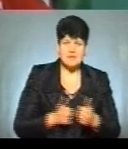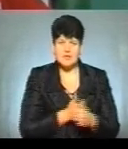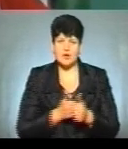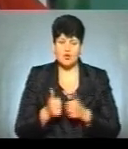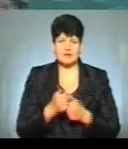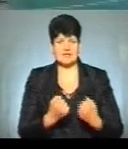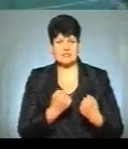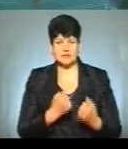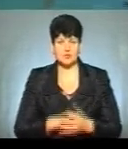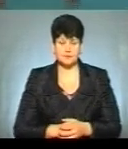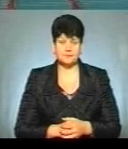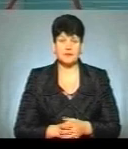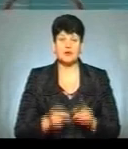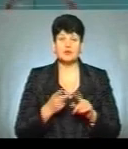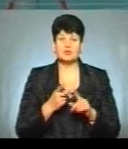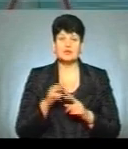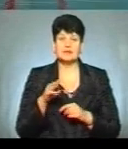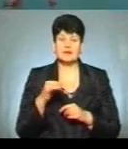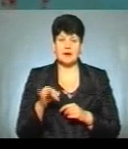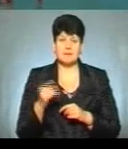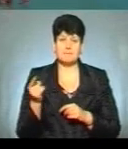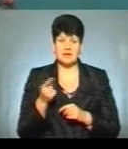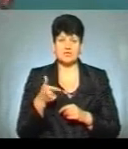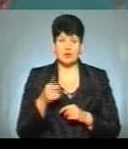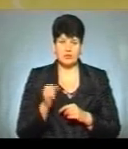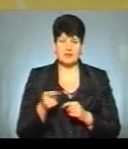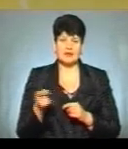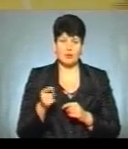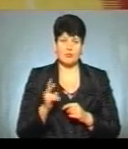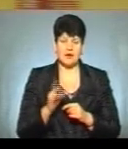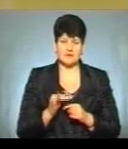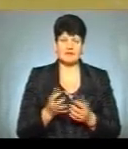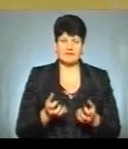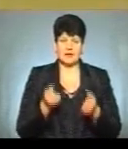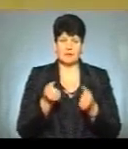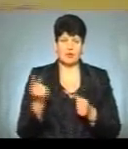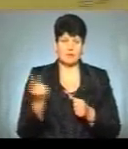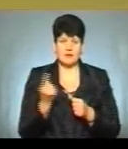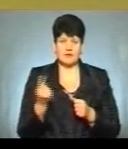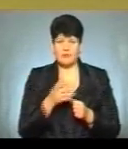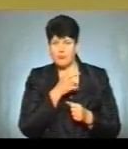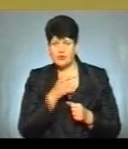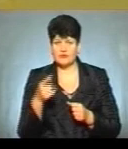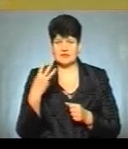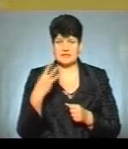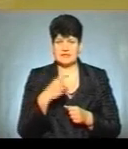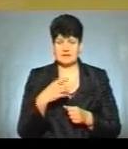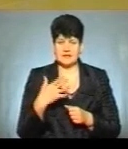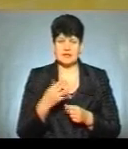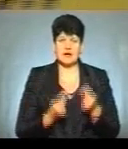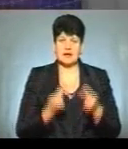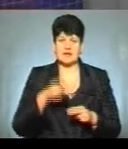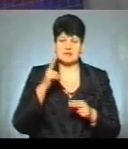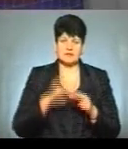над защитою. У другому таймі перший гол забивають тернополянки. Вони втримують першість упродовж 30 хвилин.